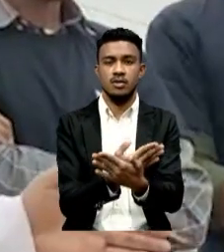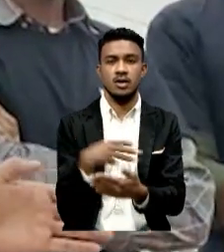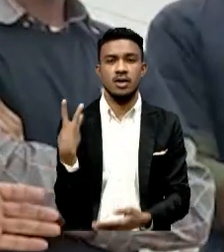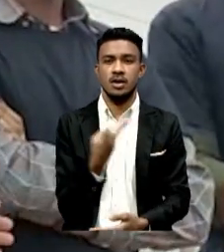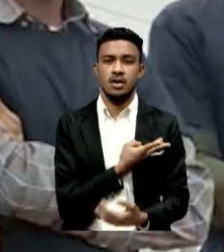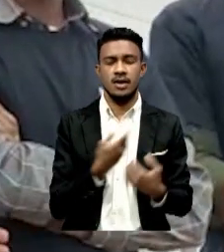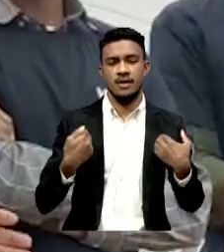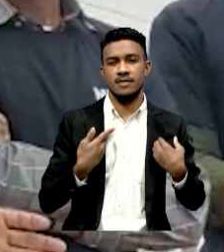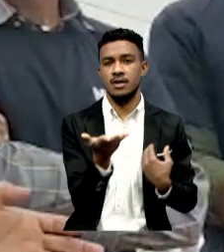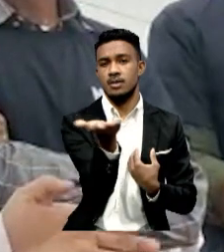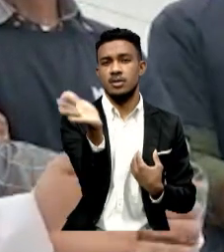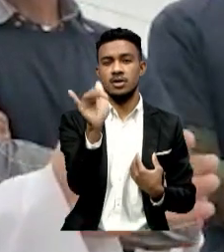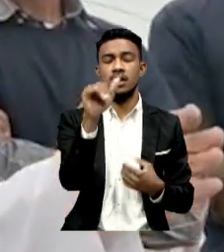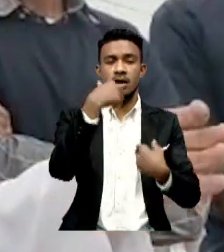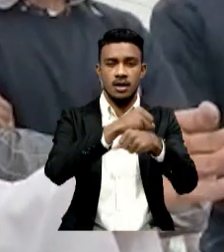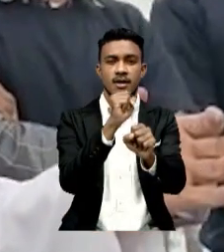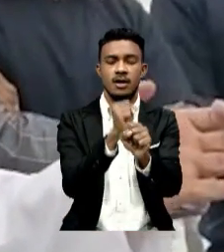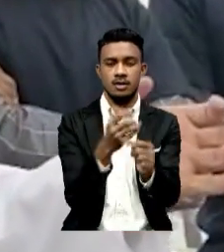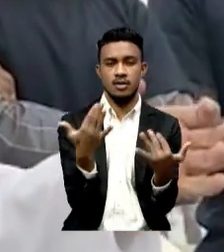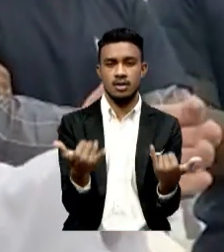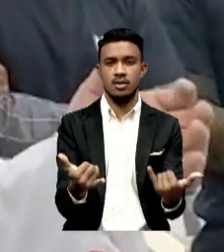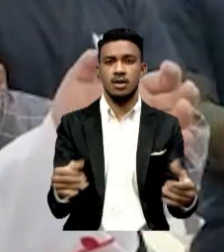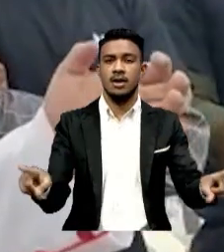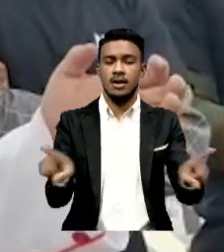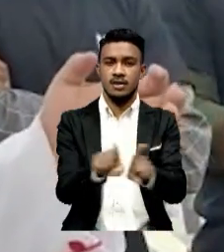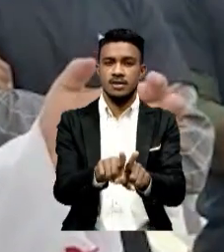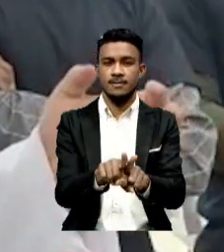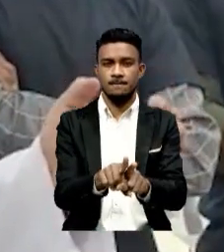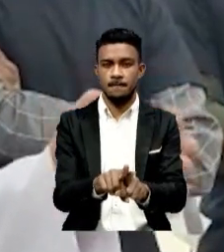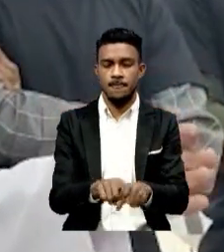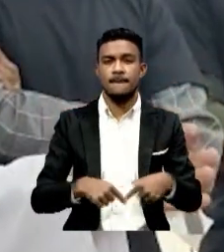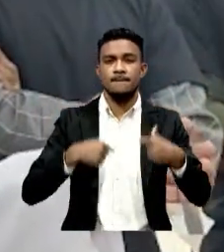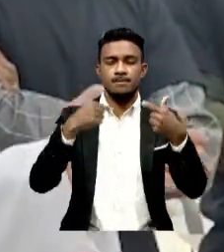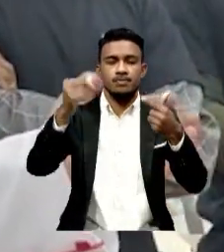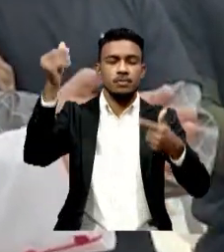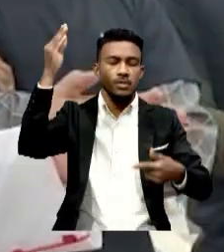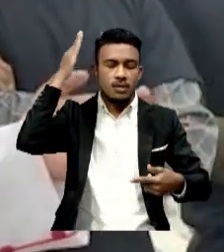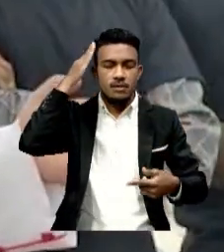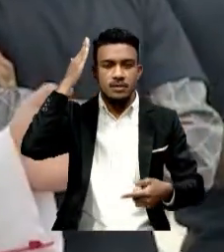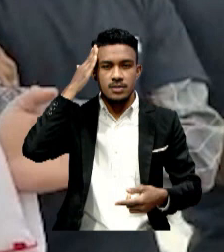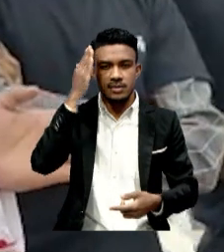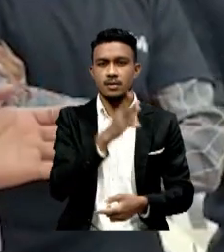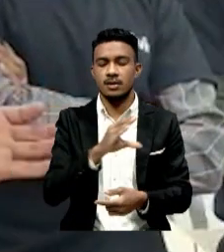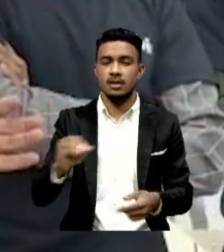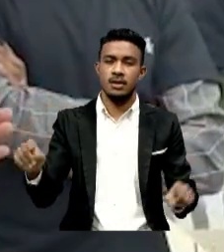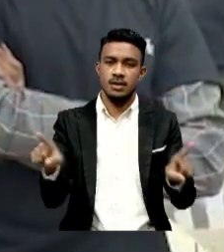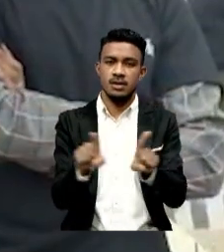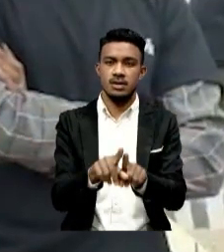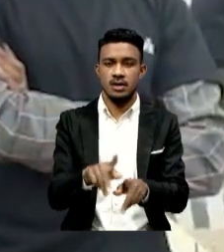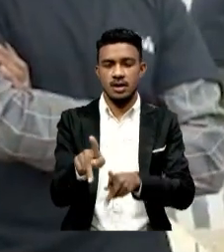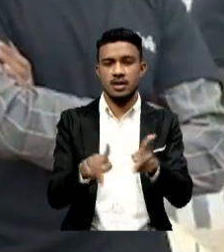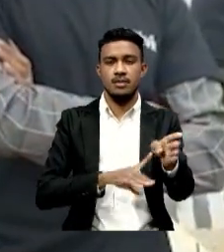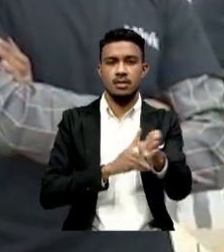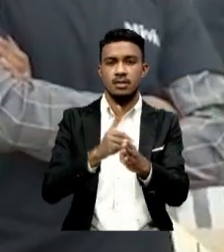ira ne beta bosir hal da rauk ne, sadik ita hoto atu feraulu ngai tuan. Liu-liu autoridade